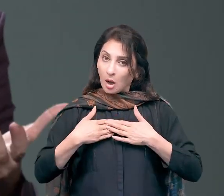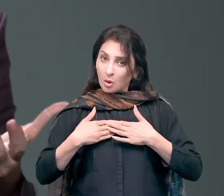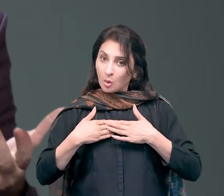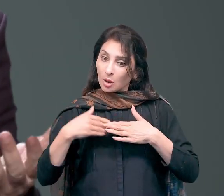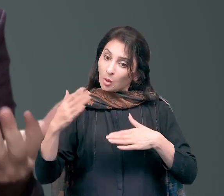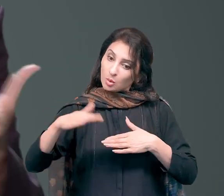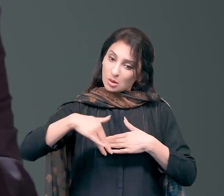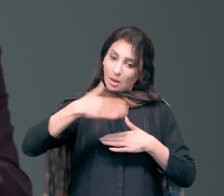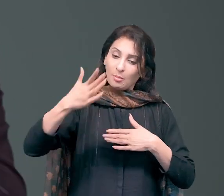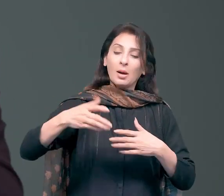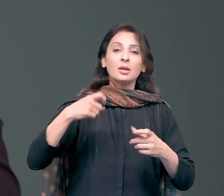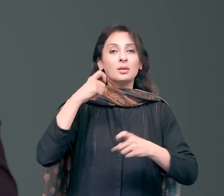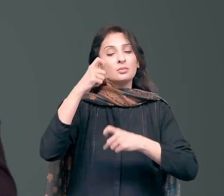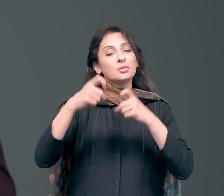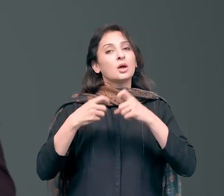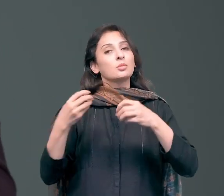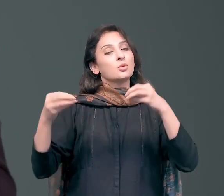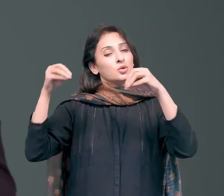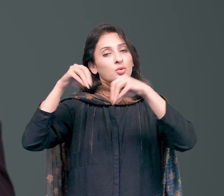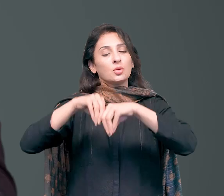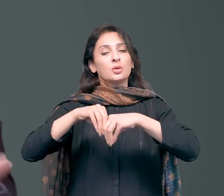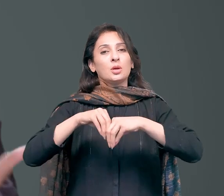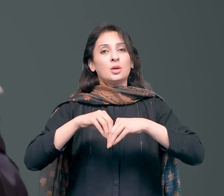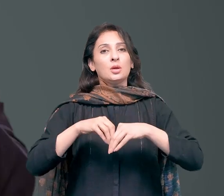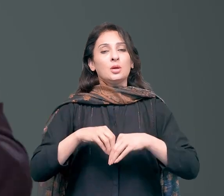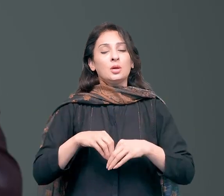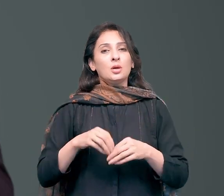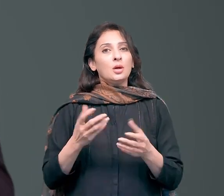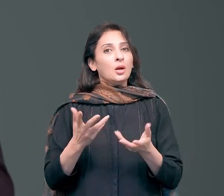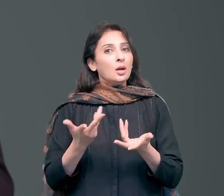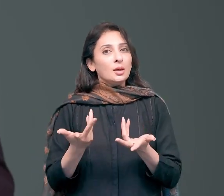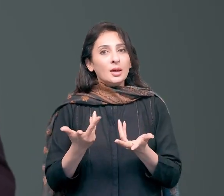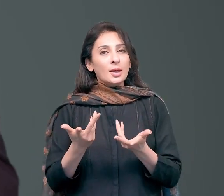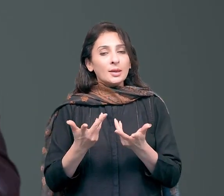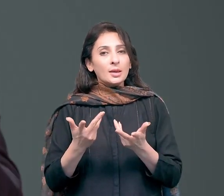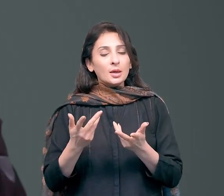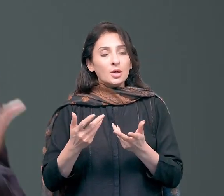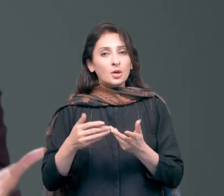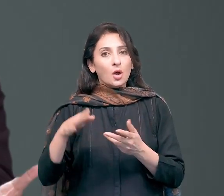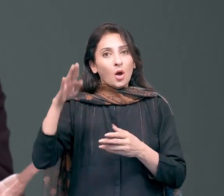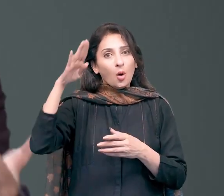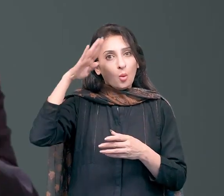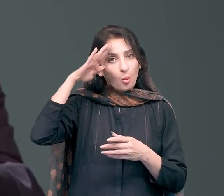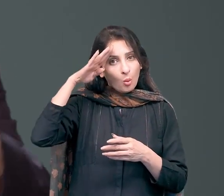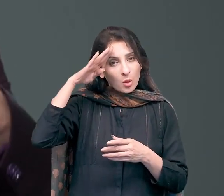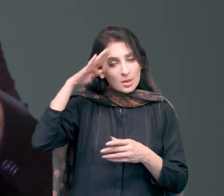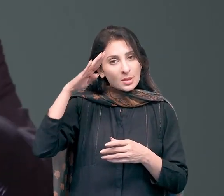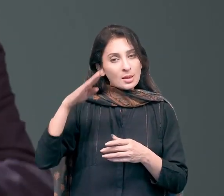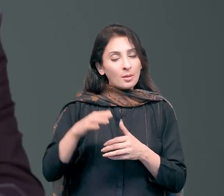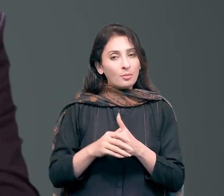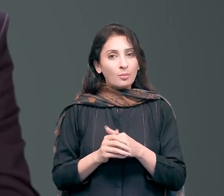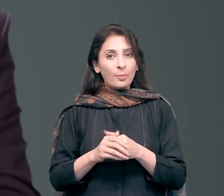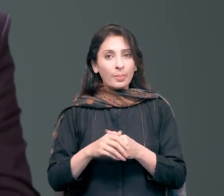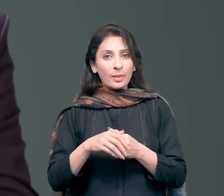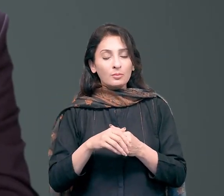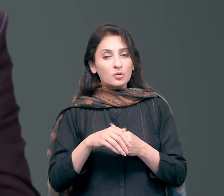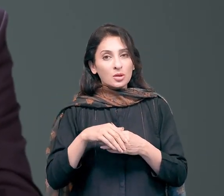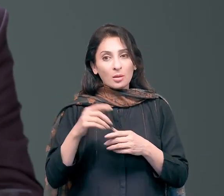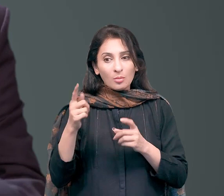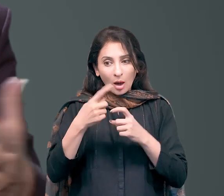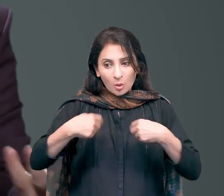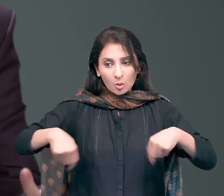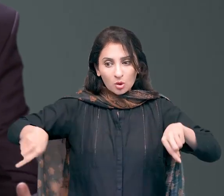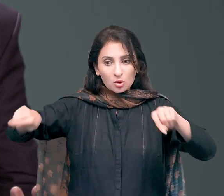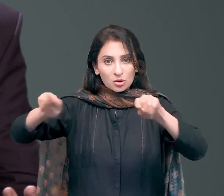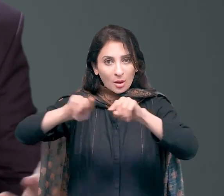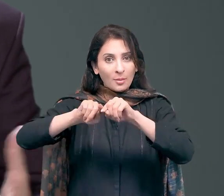بھی صوبے میں برسر اقتدار نہیں تھی، پنجاب میں یونینسٹ تھی، اور بنگال میں جی کرشک پروجا پارٹی تھی،